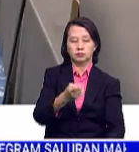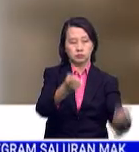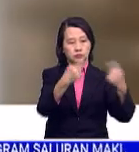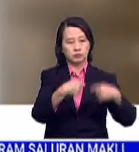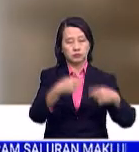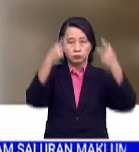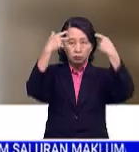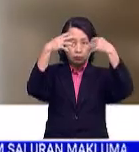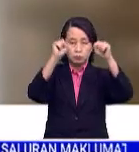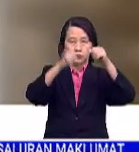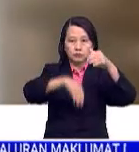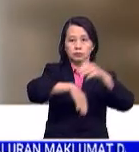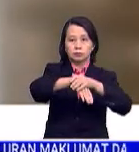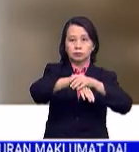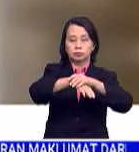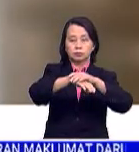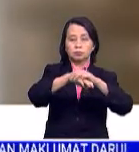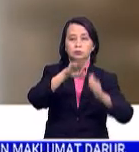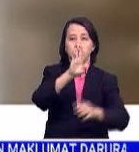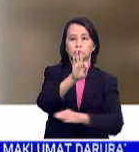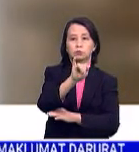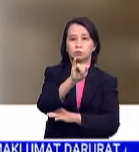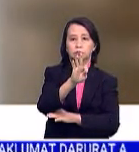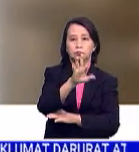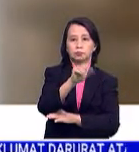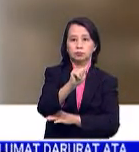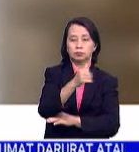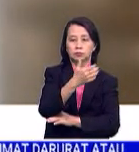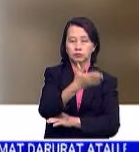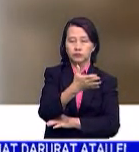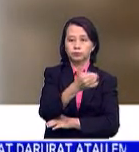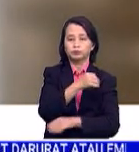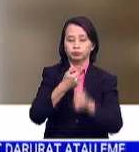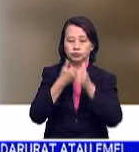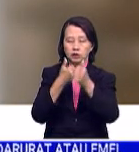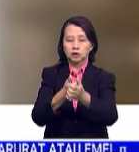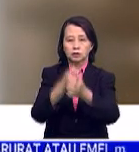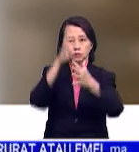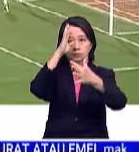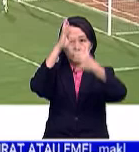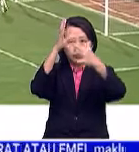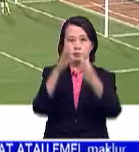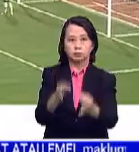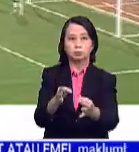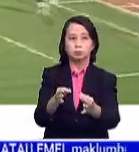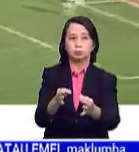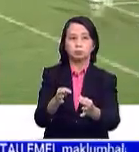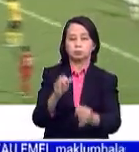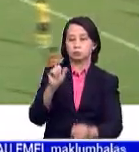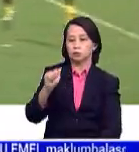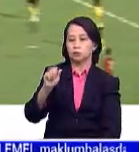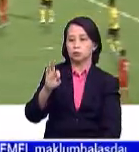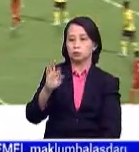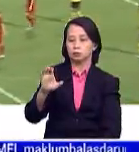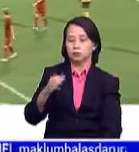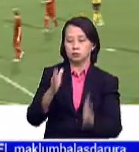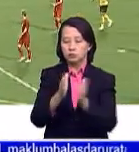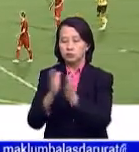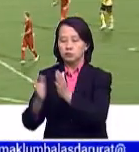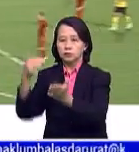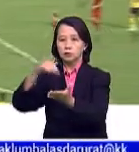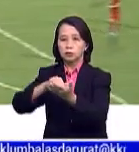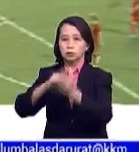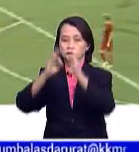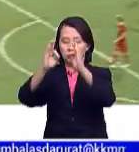persekutuan bola sepak antarbangsa FIFA Yani infantino Berdasarkan Keputusan AFC menyusun semula